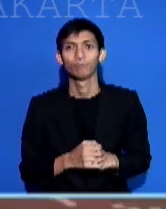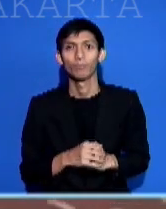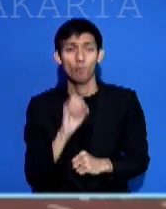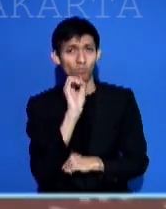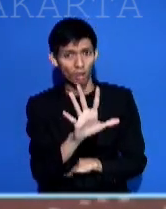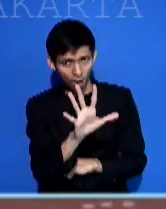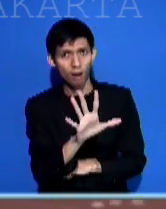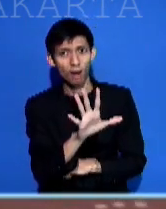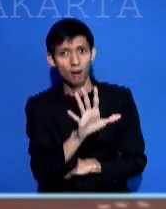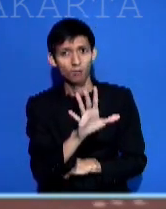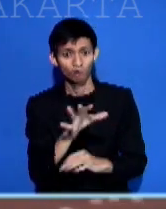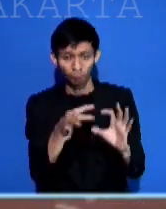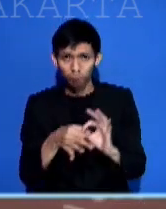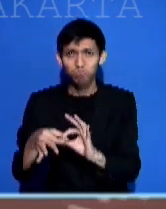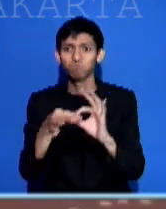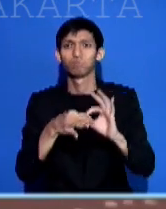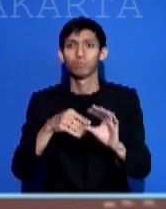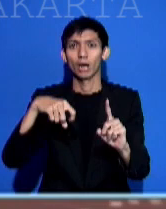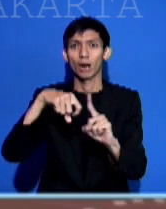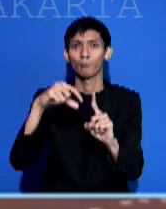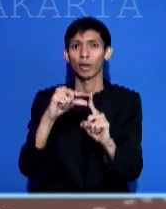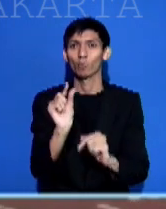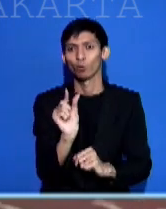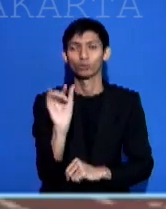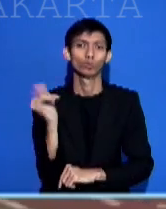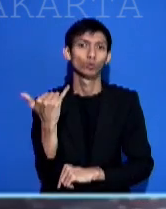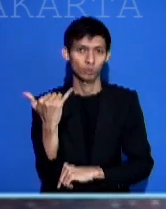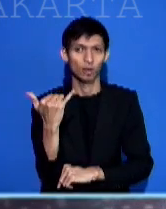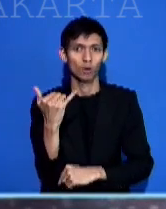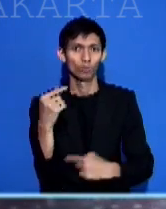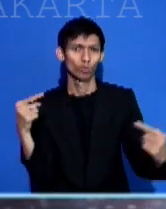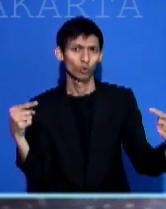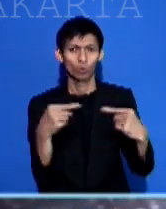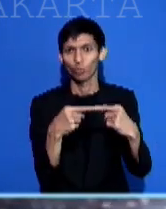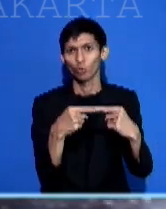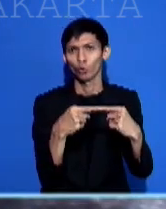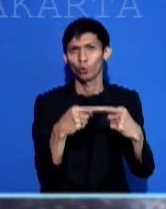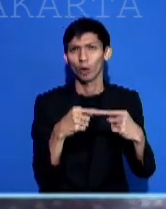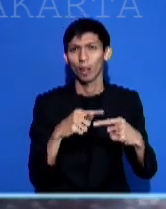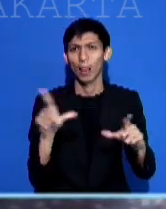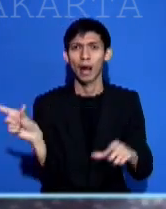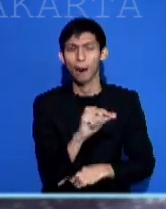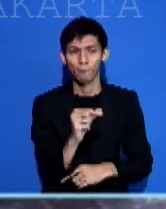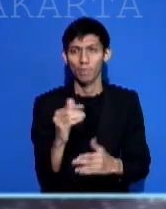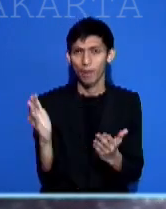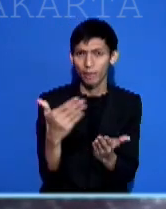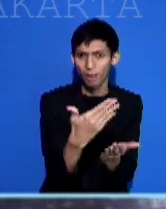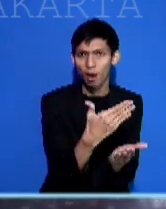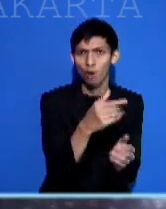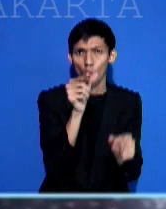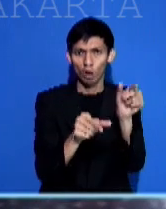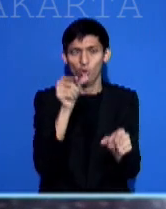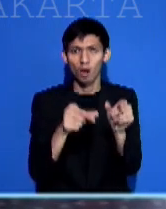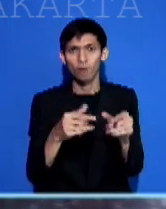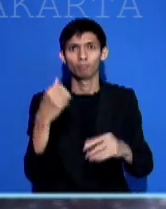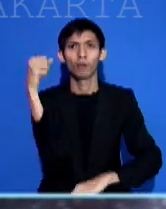telah berkoordinasi dengan KPU Daerah Istimewa Yogyakarta terkait kelengkapan data-data narapidana agar terdaftar sebagai pemilih pemilu